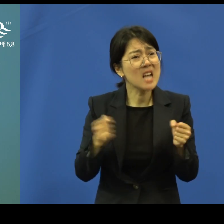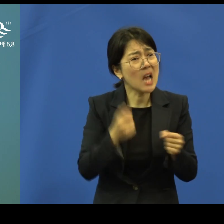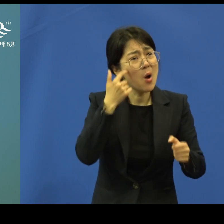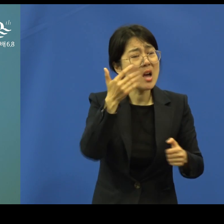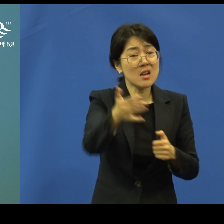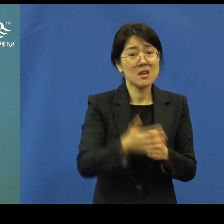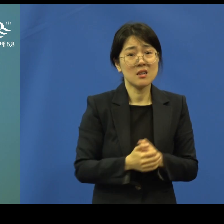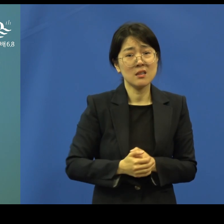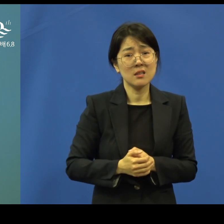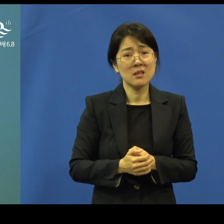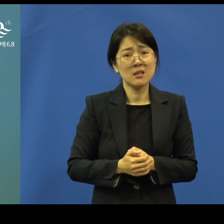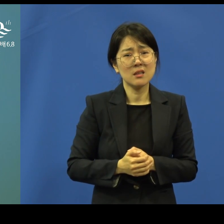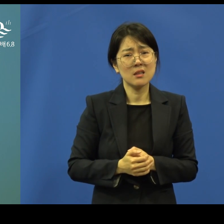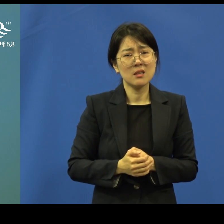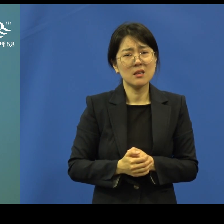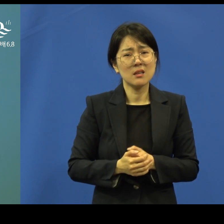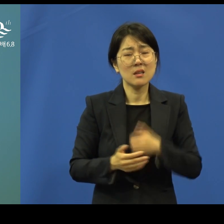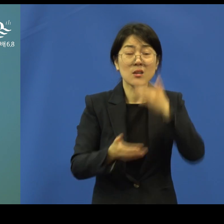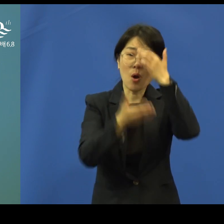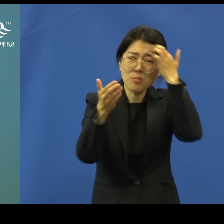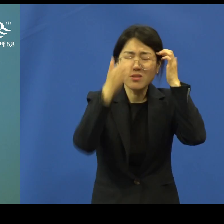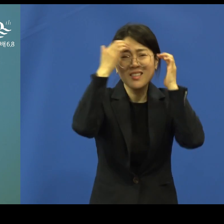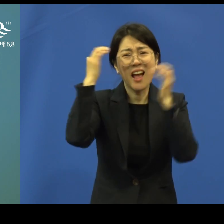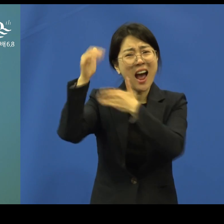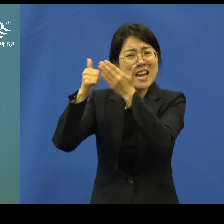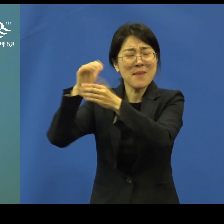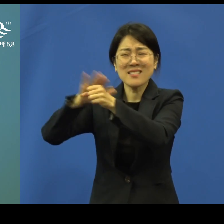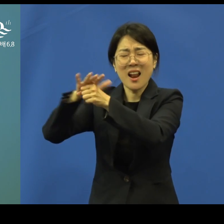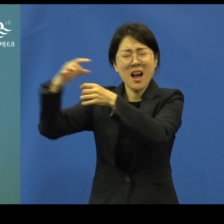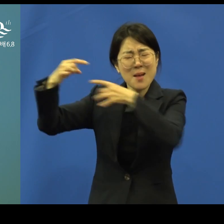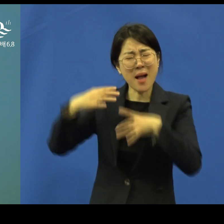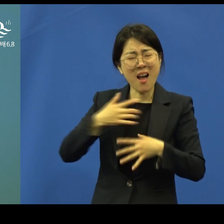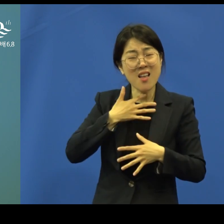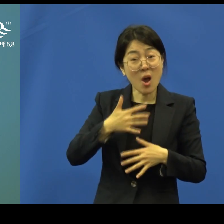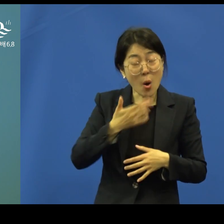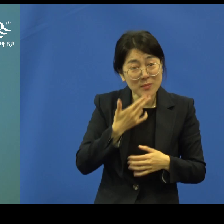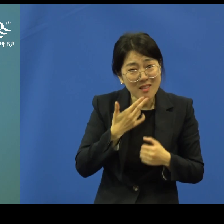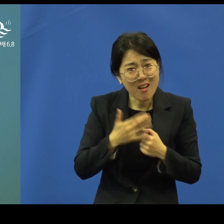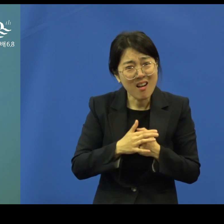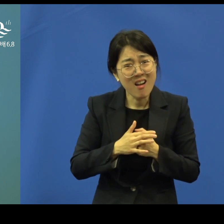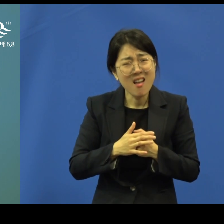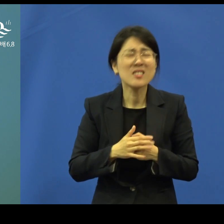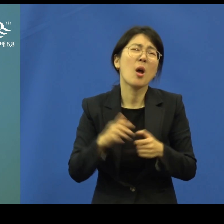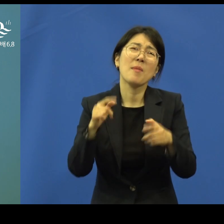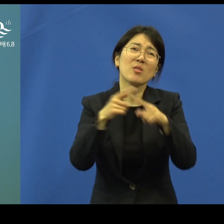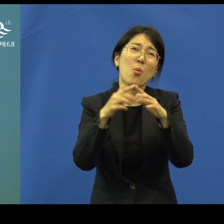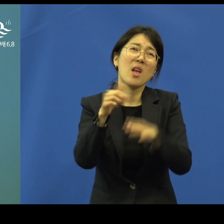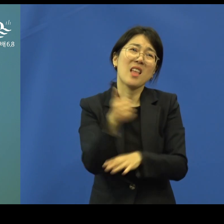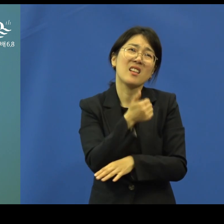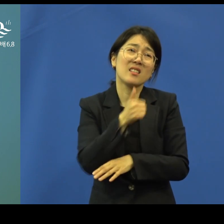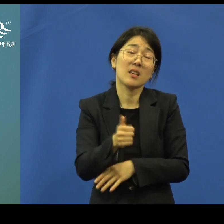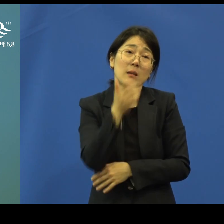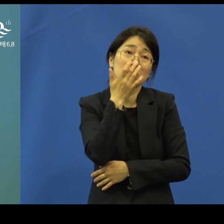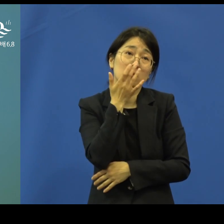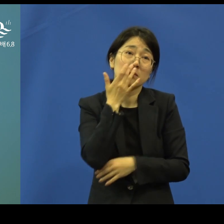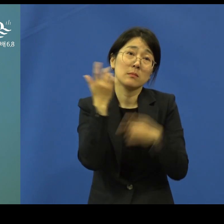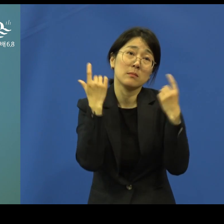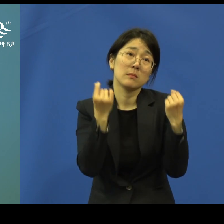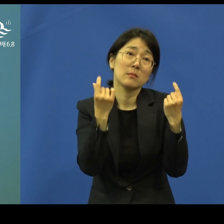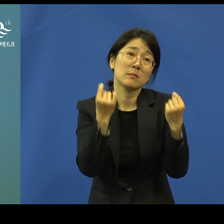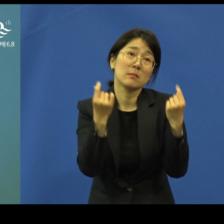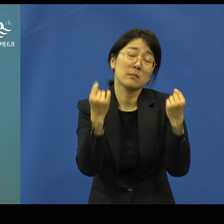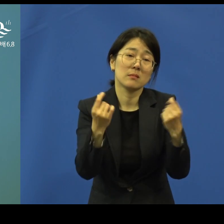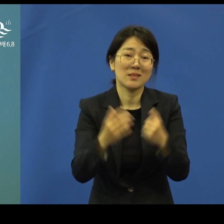하나님을 사랑해 본 적이 없다면 신앙은 따분해요. 따분한 거예요. 무비건조한 거예요. 그러나 예수 그리스도의 복음은 우리의 심장에 불을